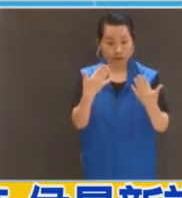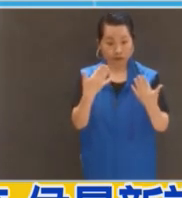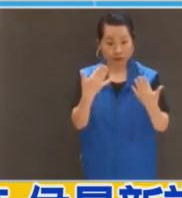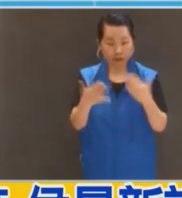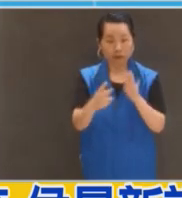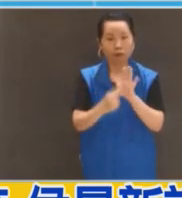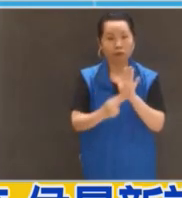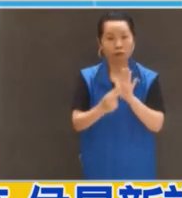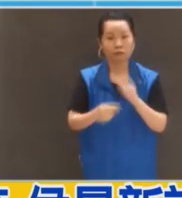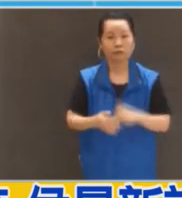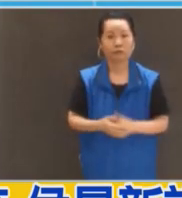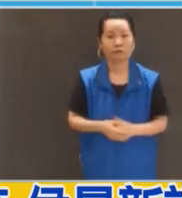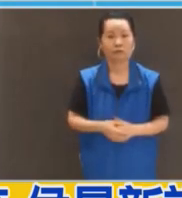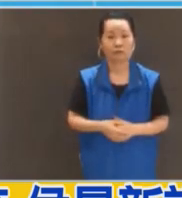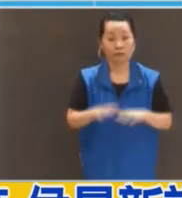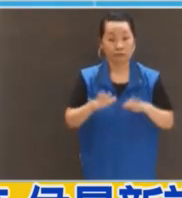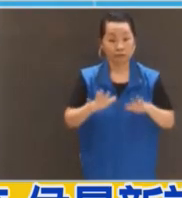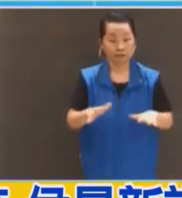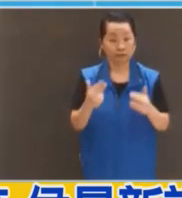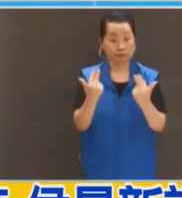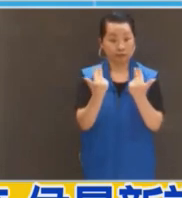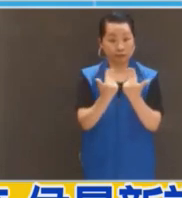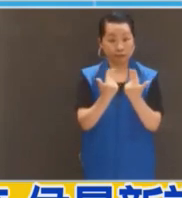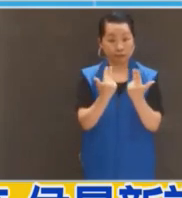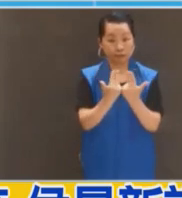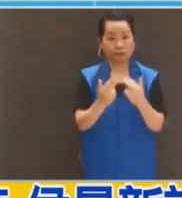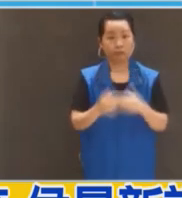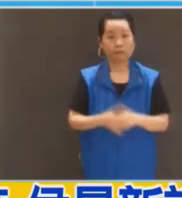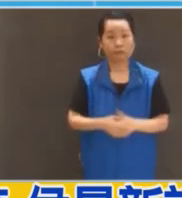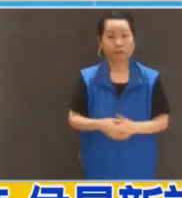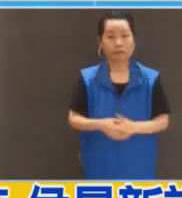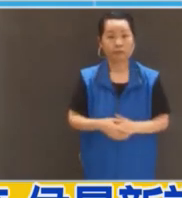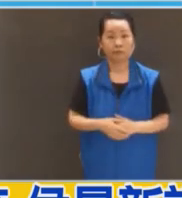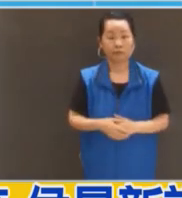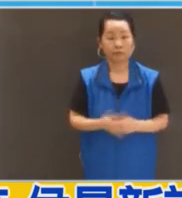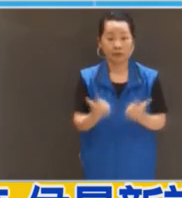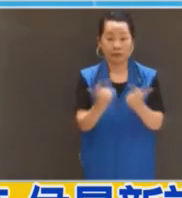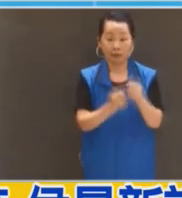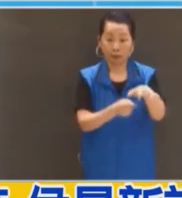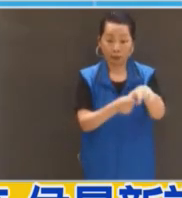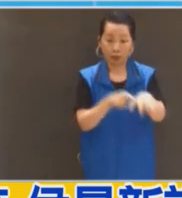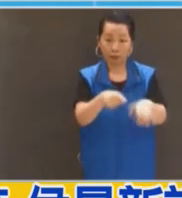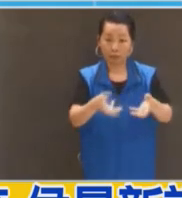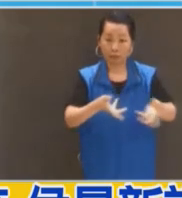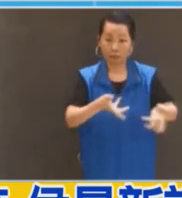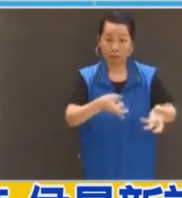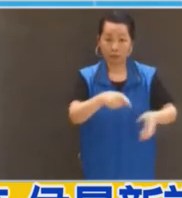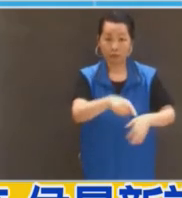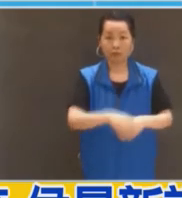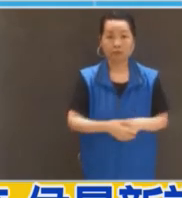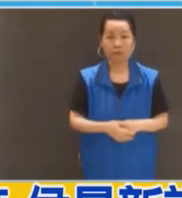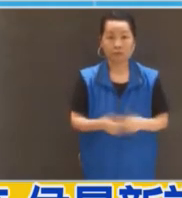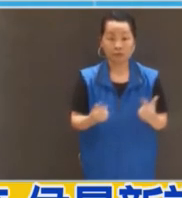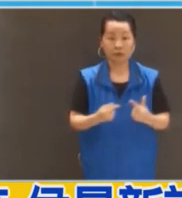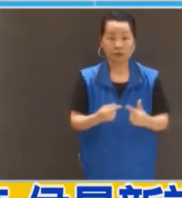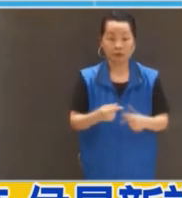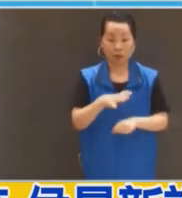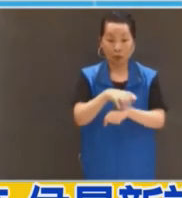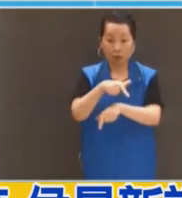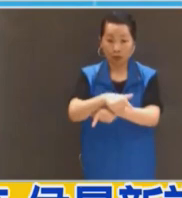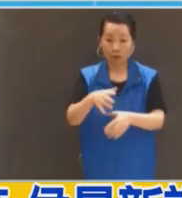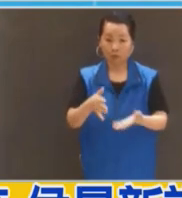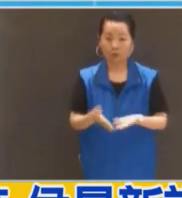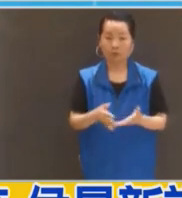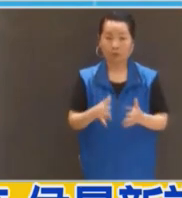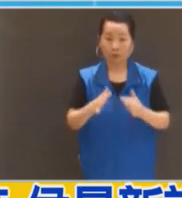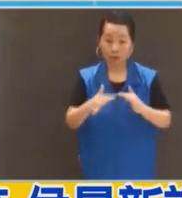报告。新北市这一次在北龙事件当中，包括华南市场，包括